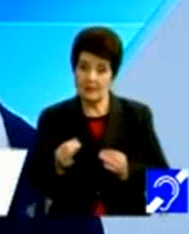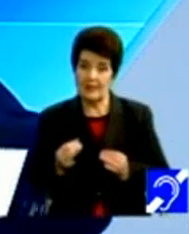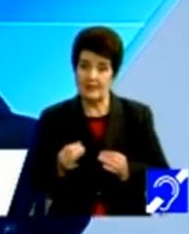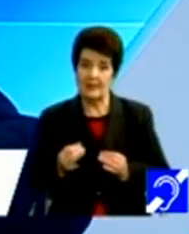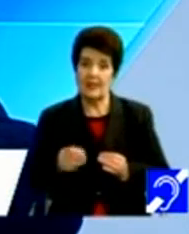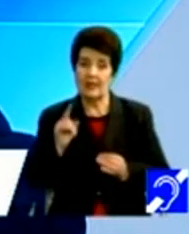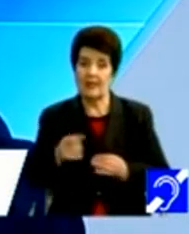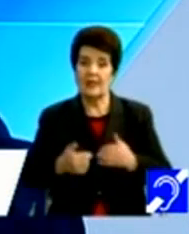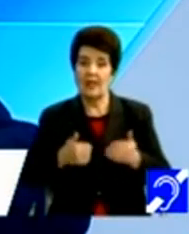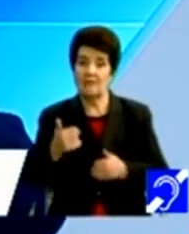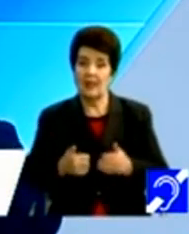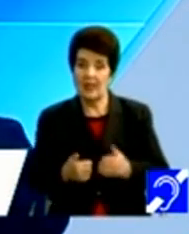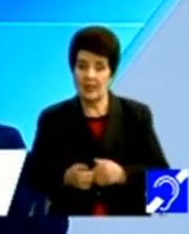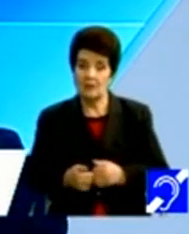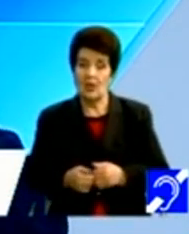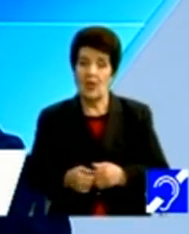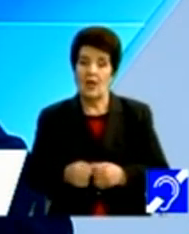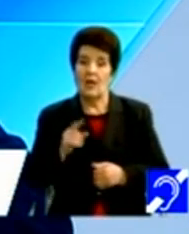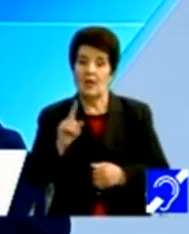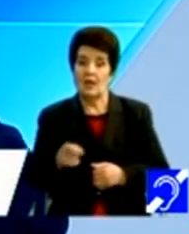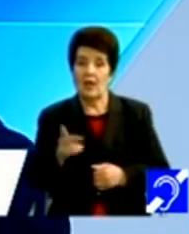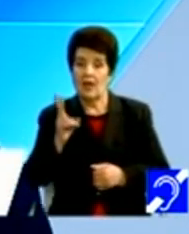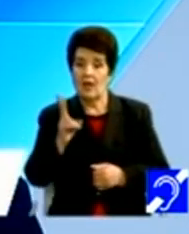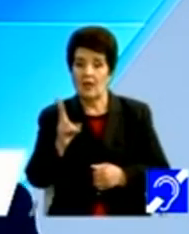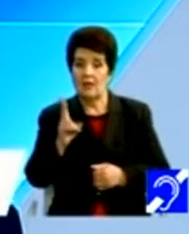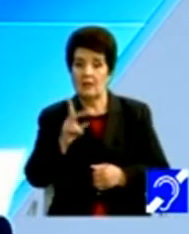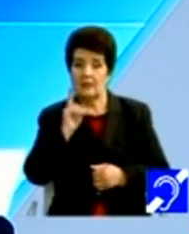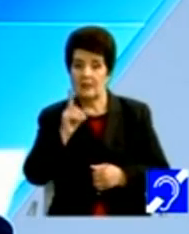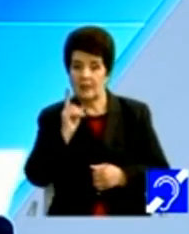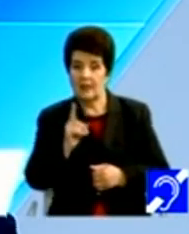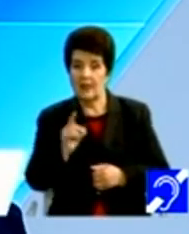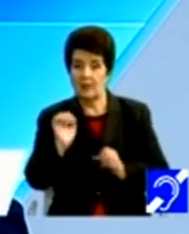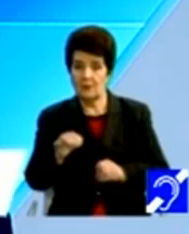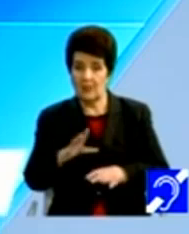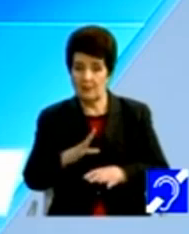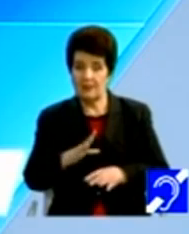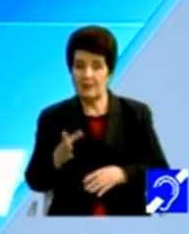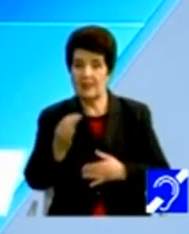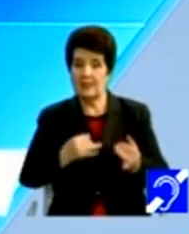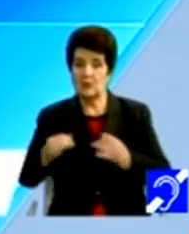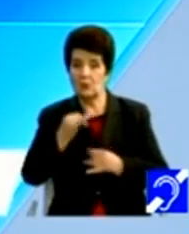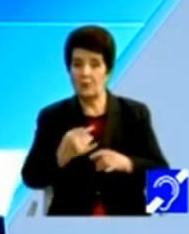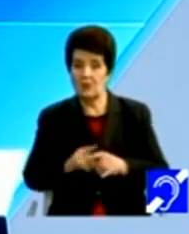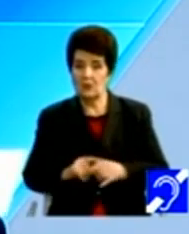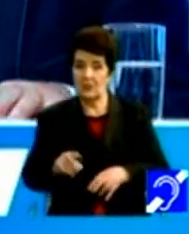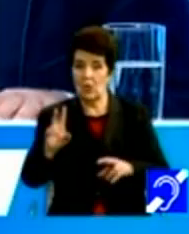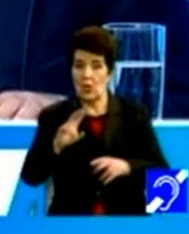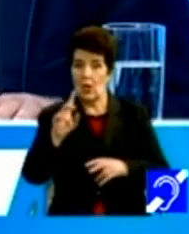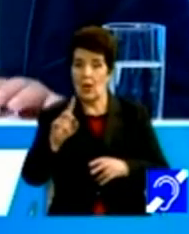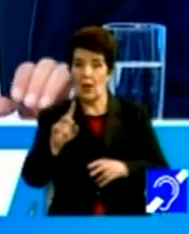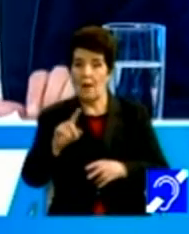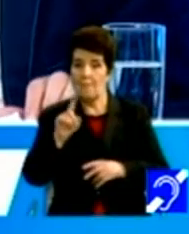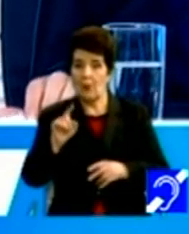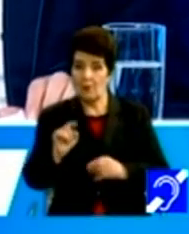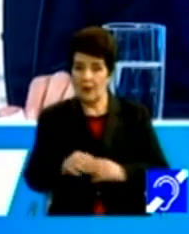în referendum cu referire la politicile de tineret. O să discutăm despre această problemă. Și de ce nu? Deci este o problemă